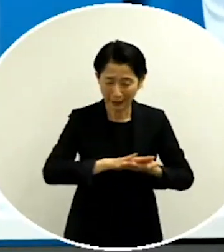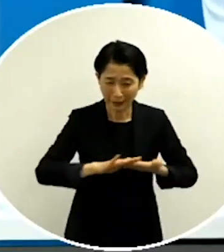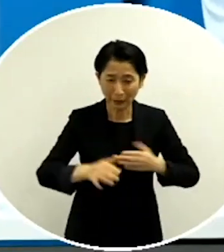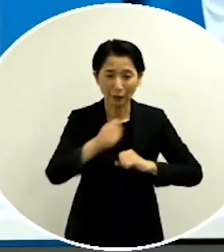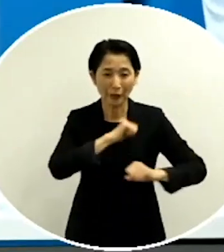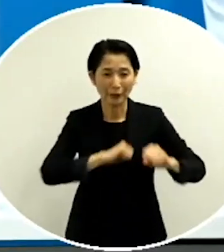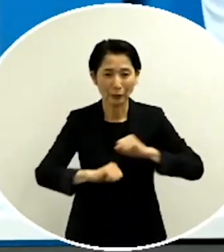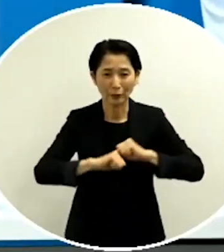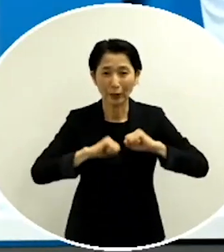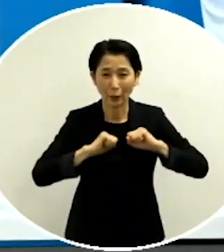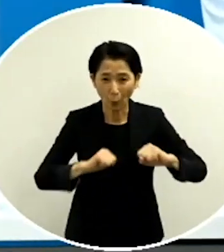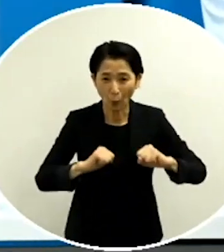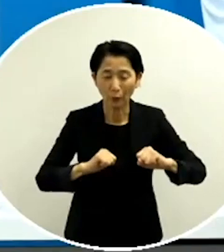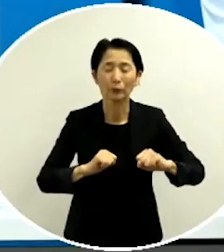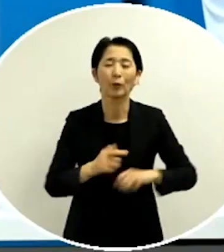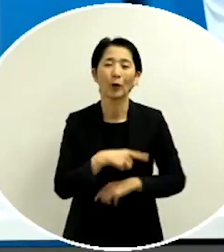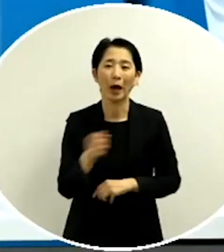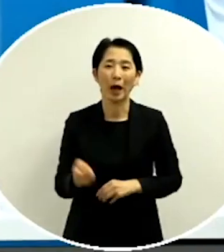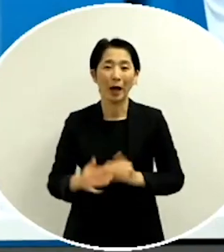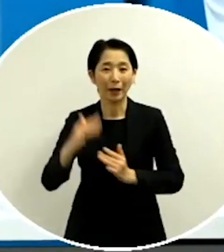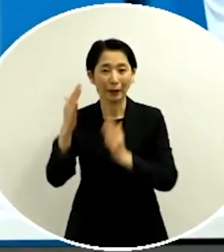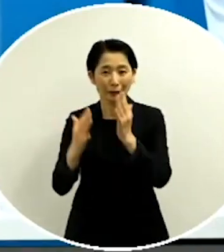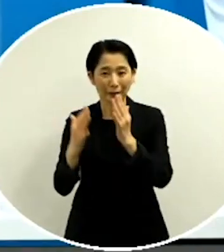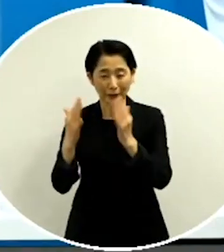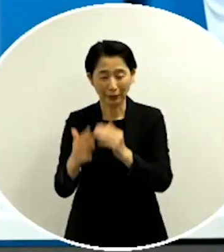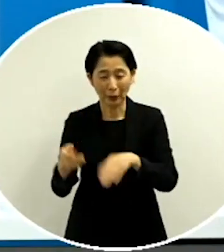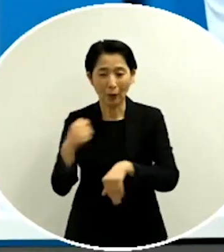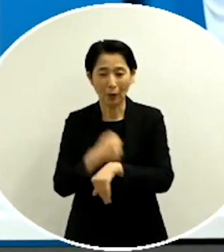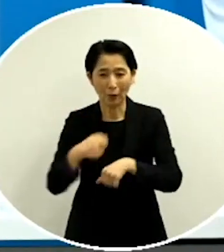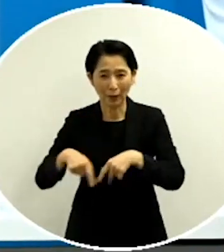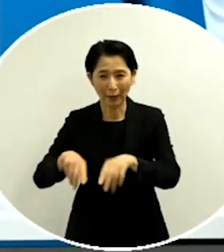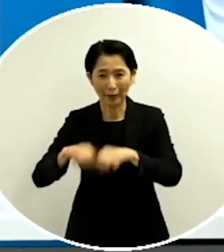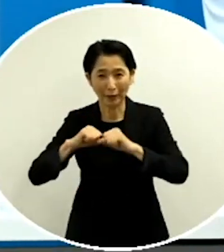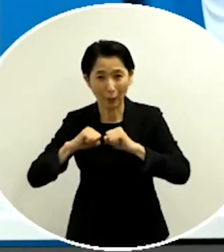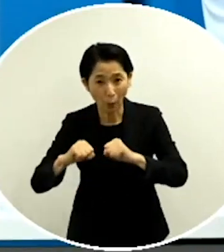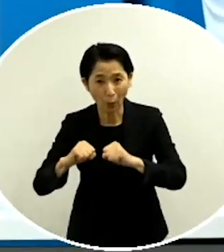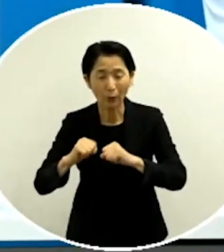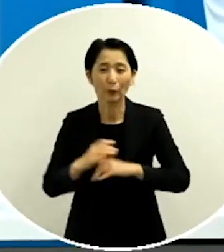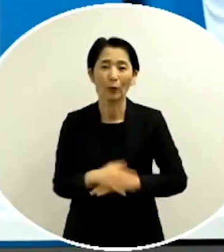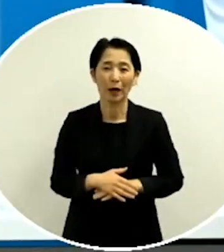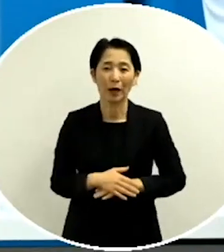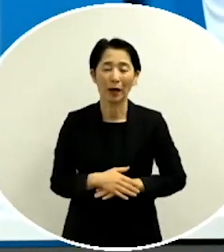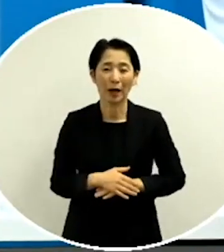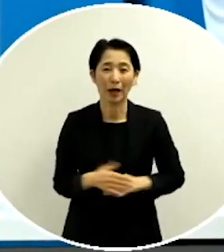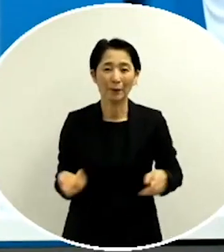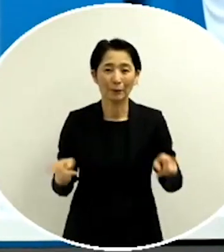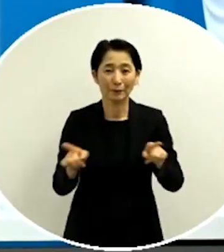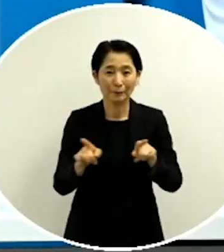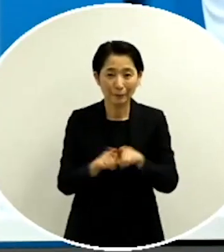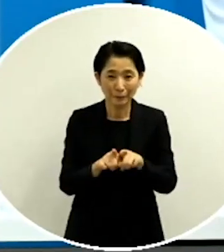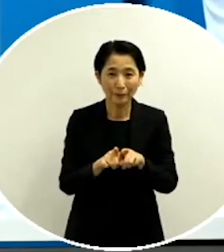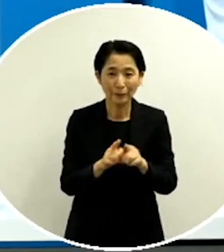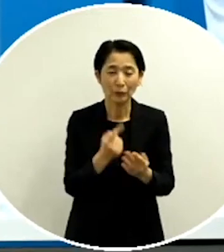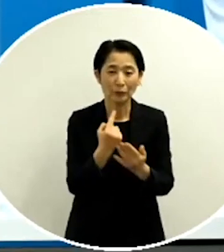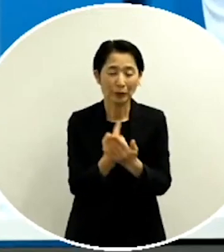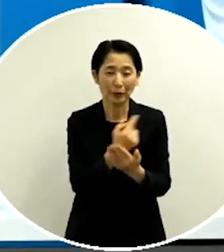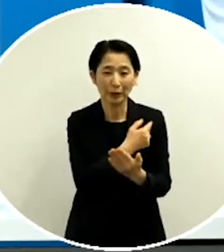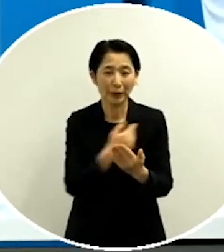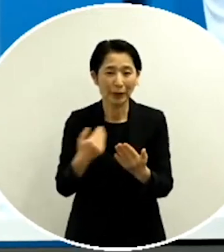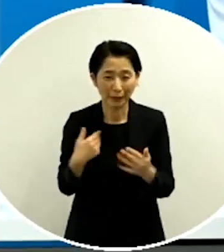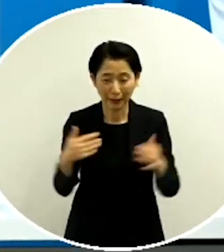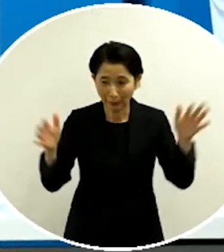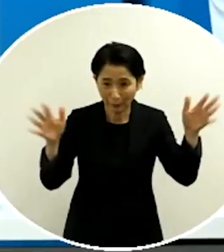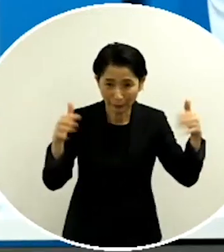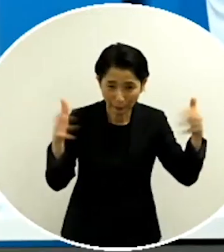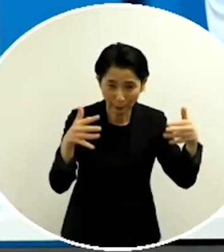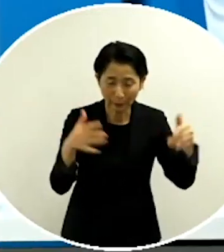かとかあるいは竹林のボランティアをやりませんかとかいろんなこう一緒に参加する呼びかけをしたときにそこに